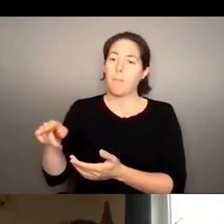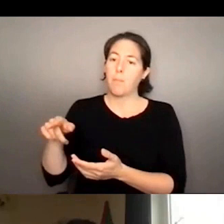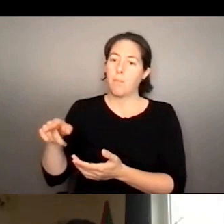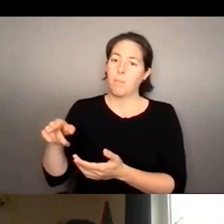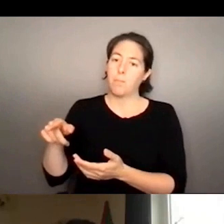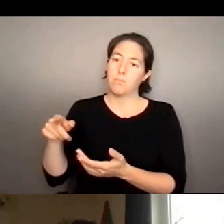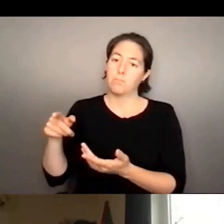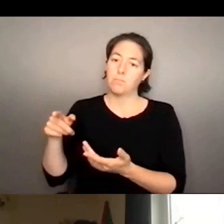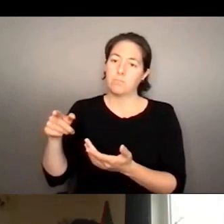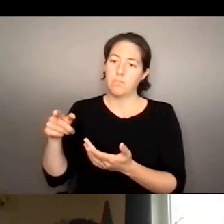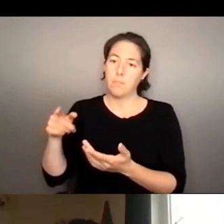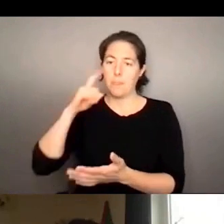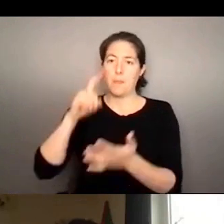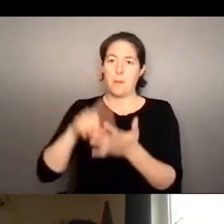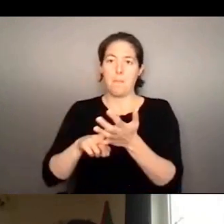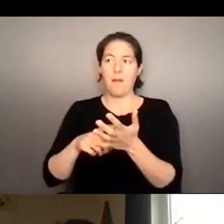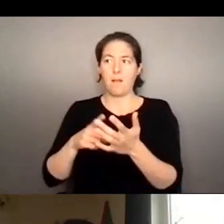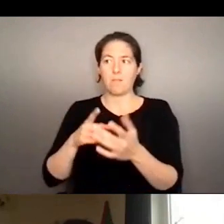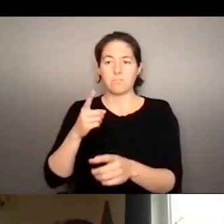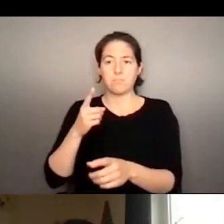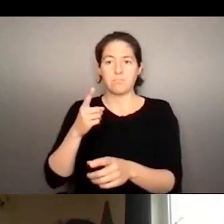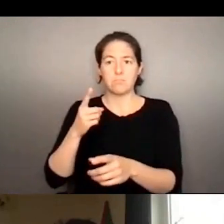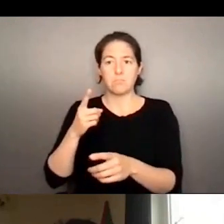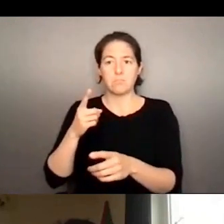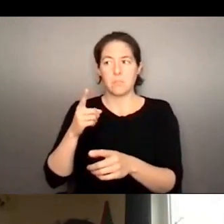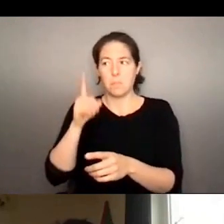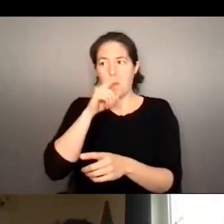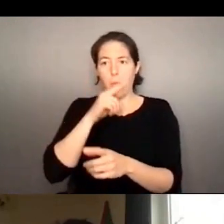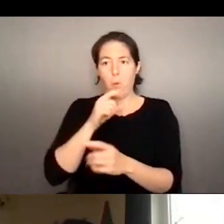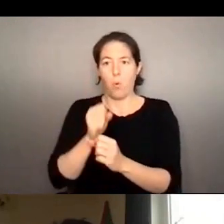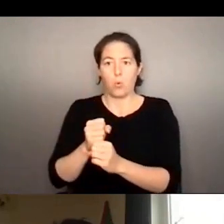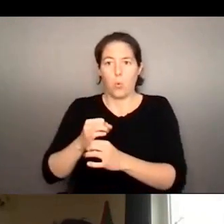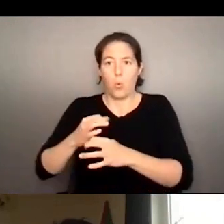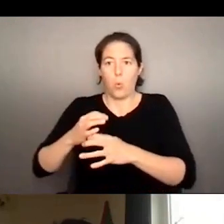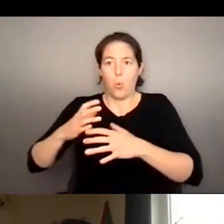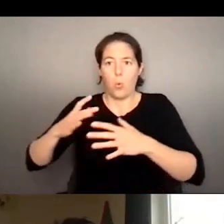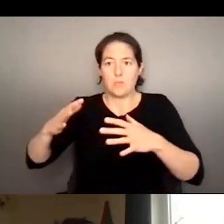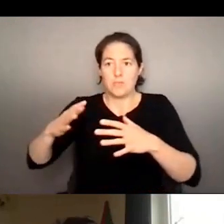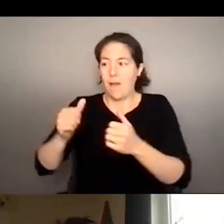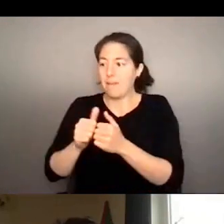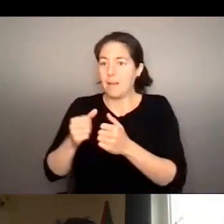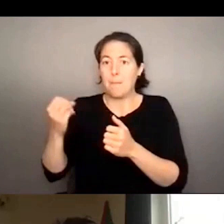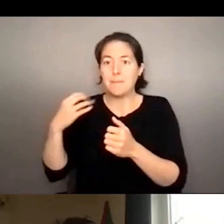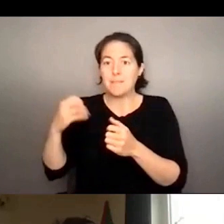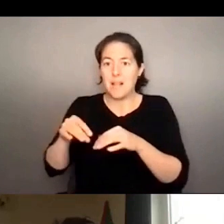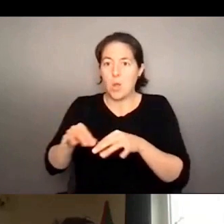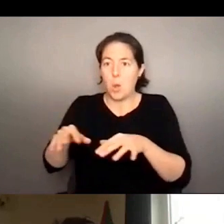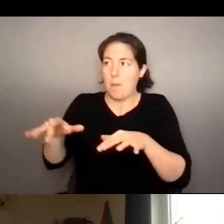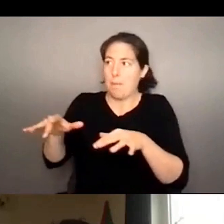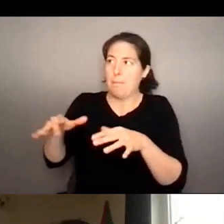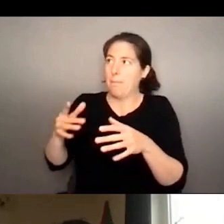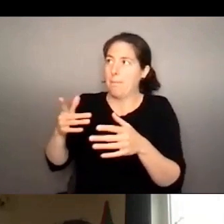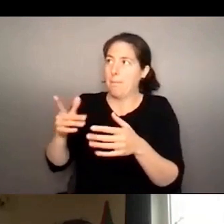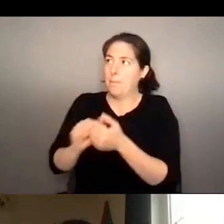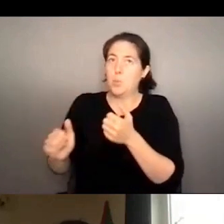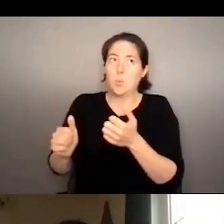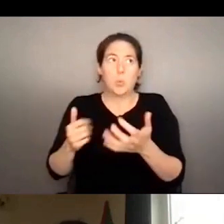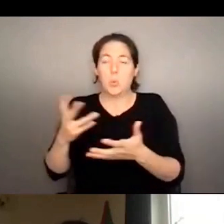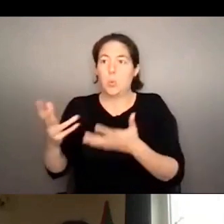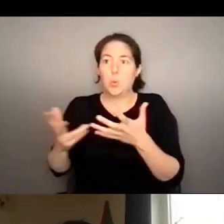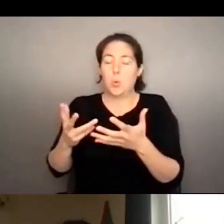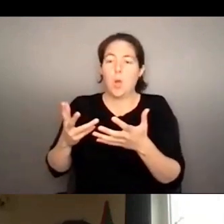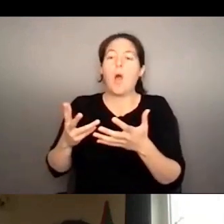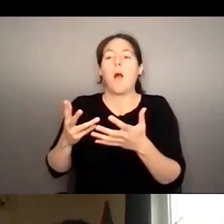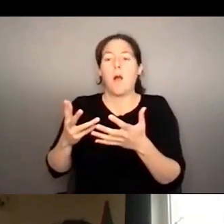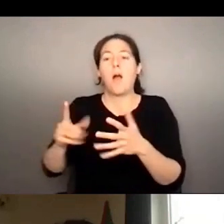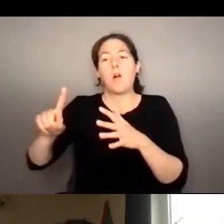Il se rend bien compte que la croissance elle sera plus possible par le substrat, hein, que le substrat a été colonisé. Et à ce moment-là, ils vont entamer un